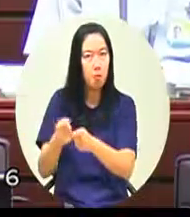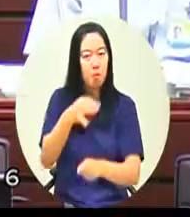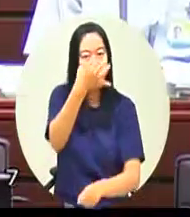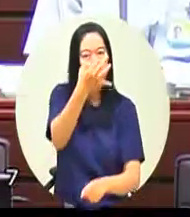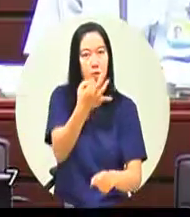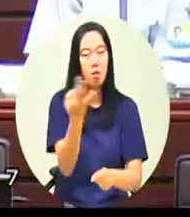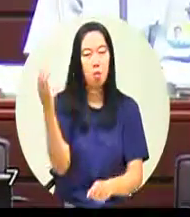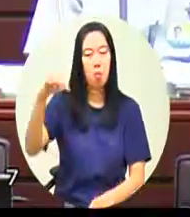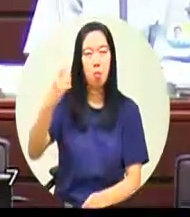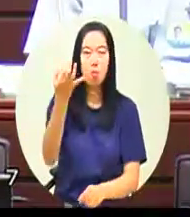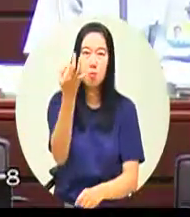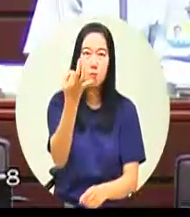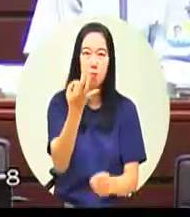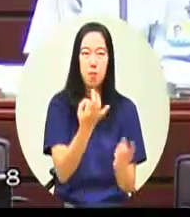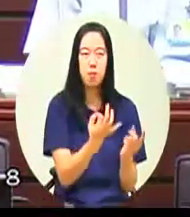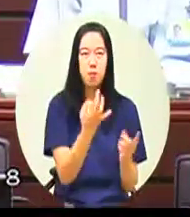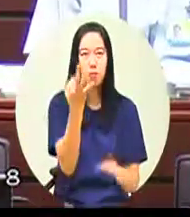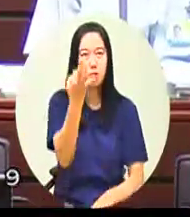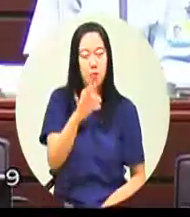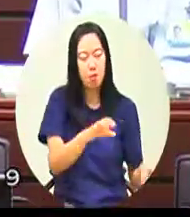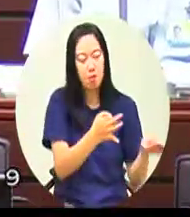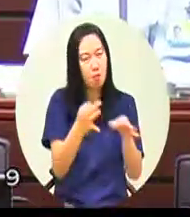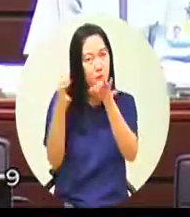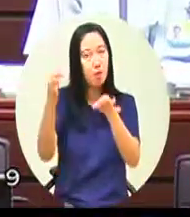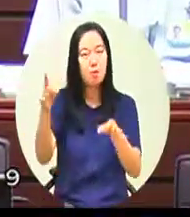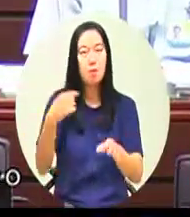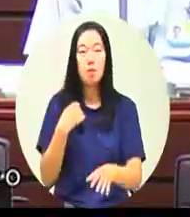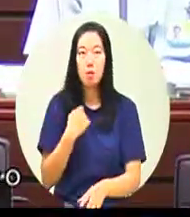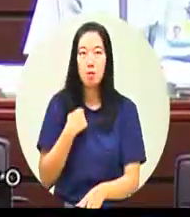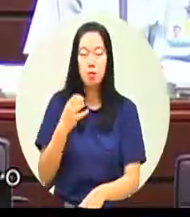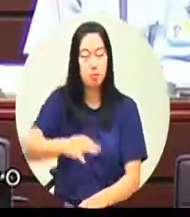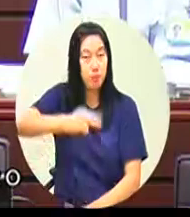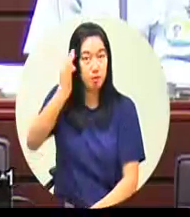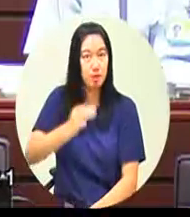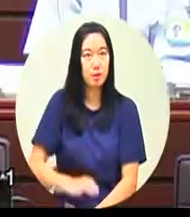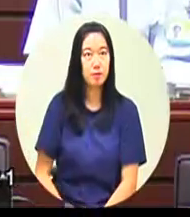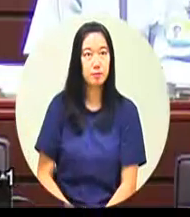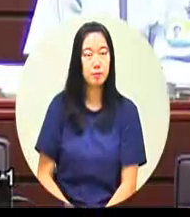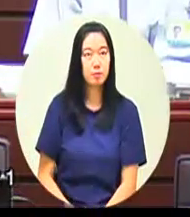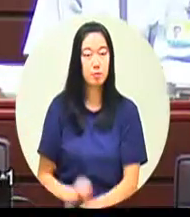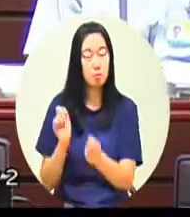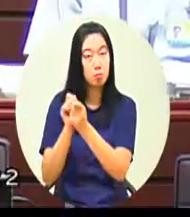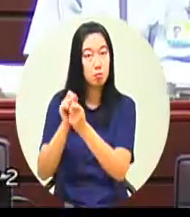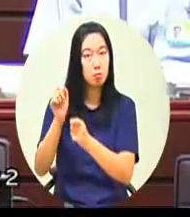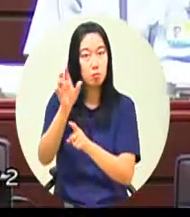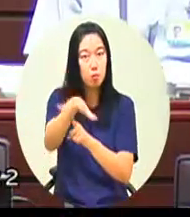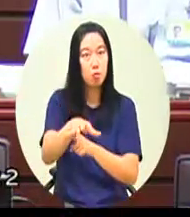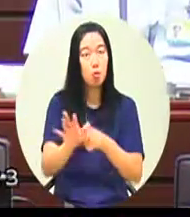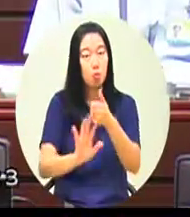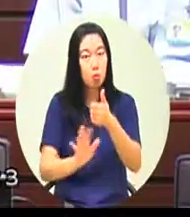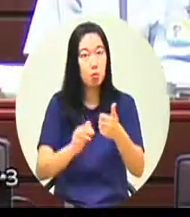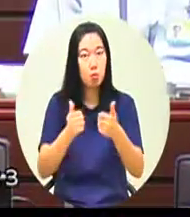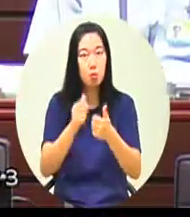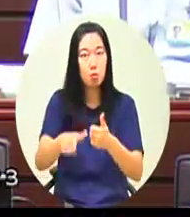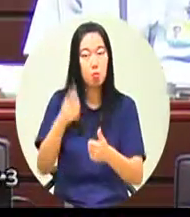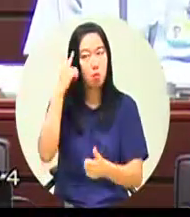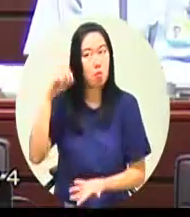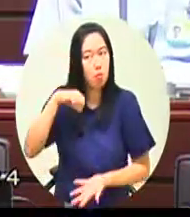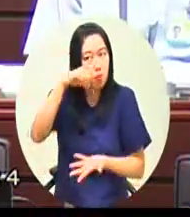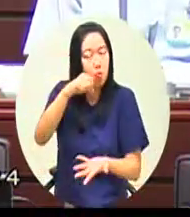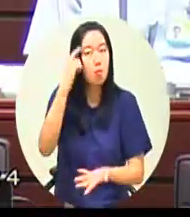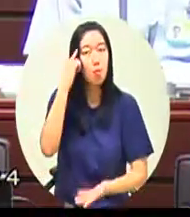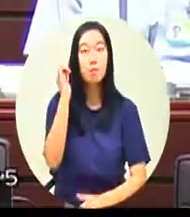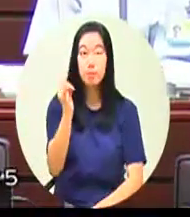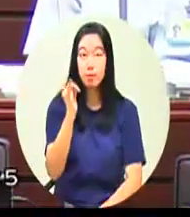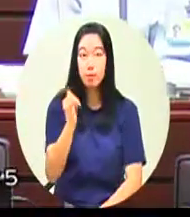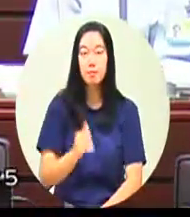按真市面上看会到哦。不过直接甲王洋报告吼，我感觉最近农委会提出几个政策还不错啦吼，阁袂